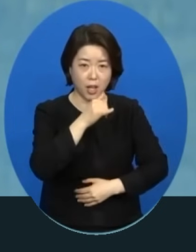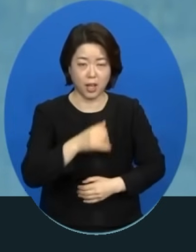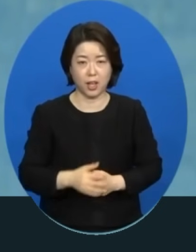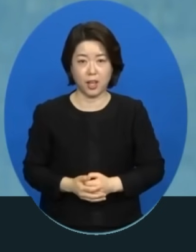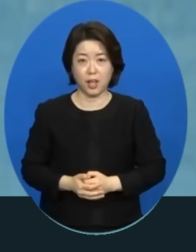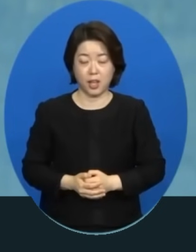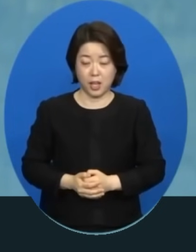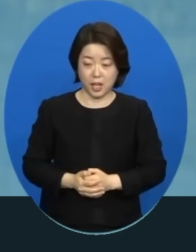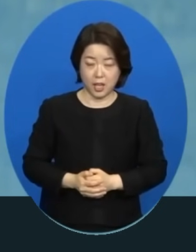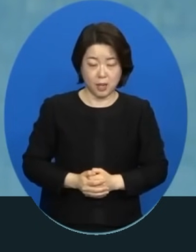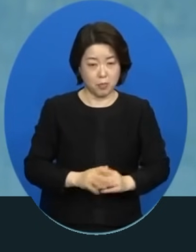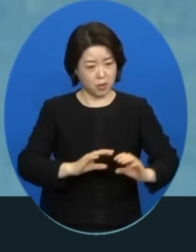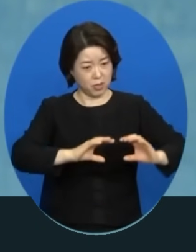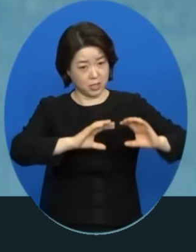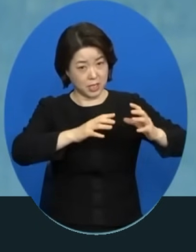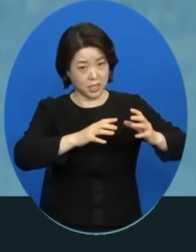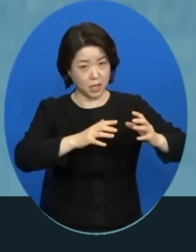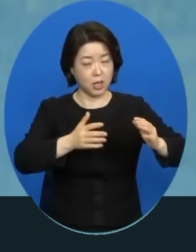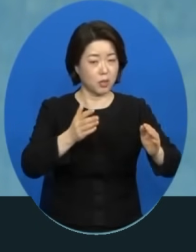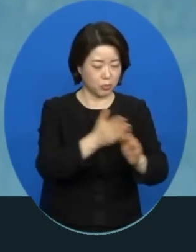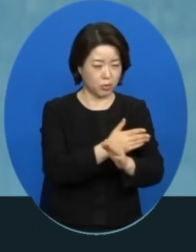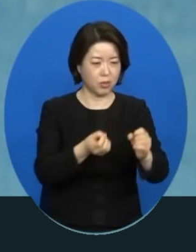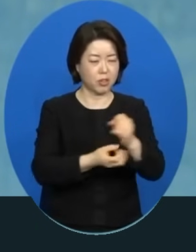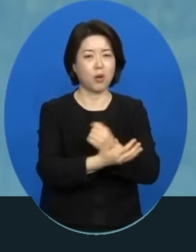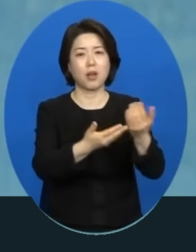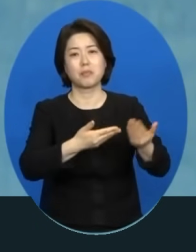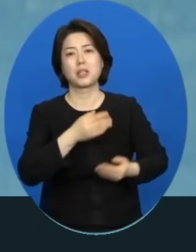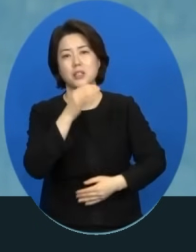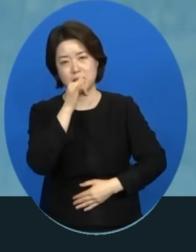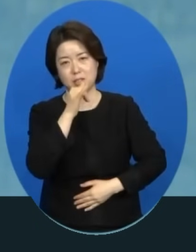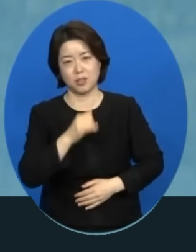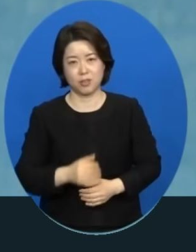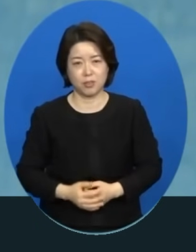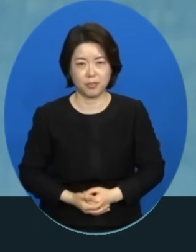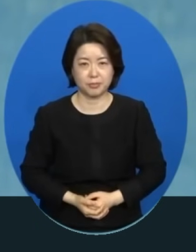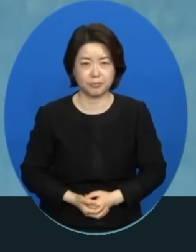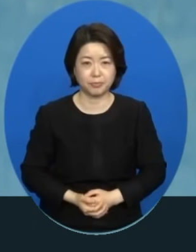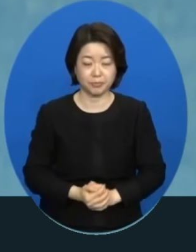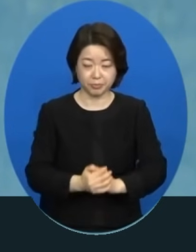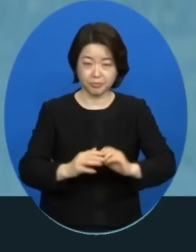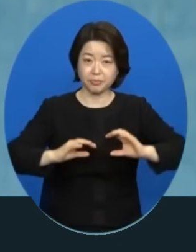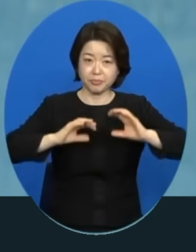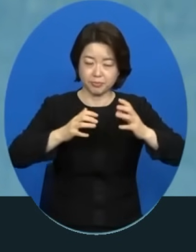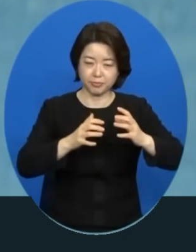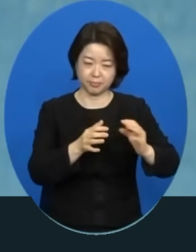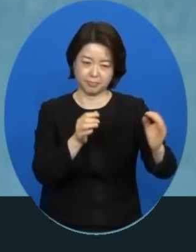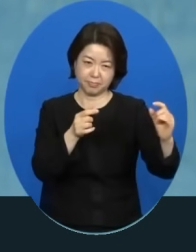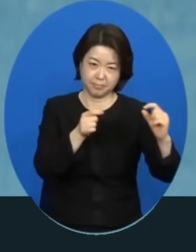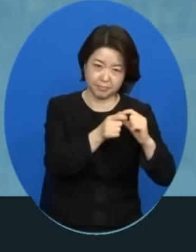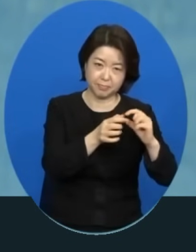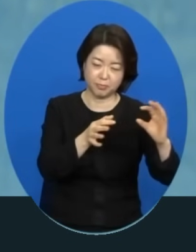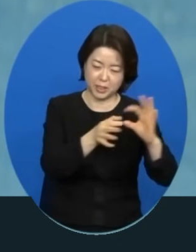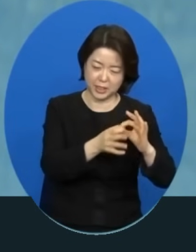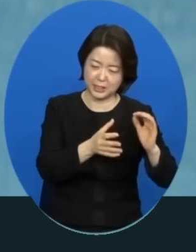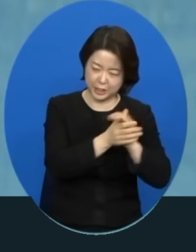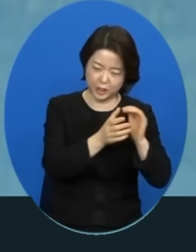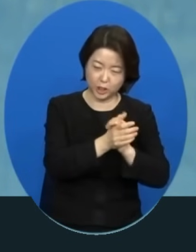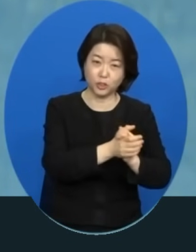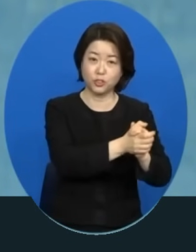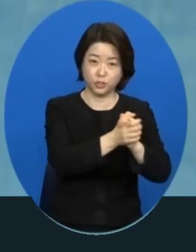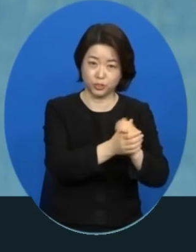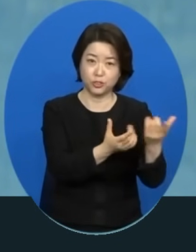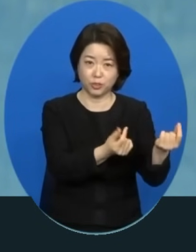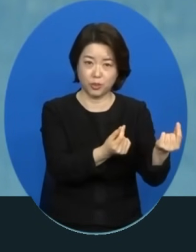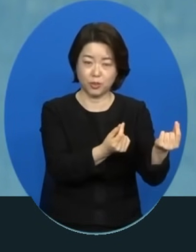세상으로부터 영향을 받아요. 그런데 여러분 4절 말씀에 세상과 벗된 것, 친구된 것은